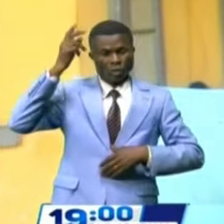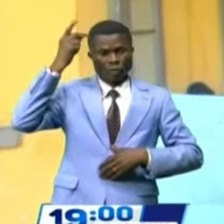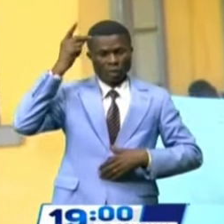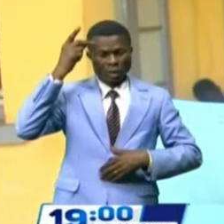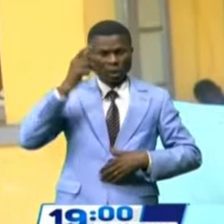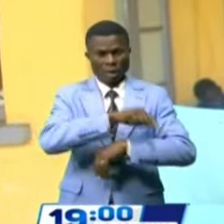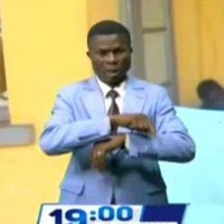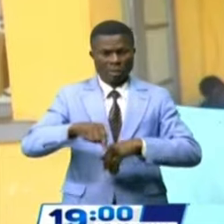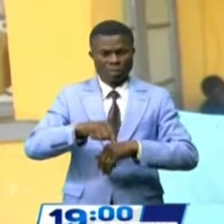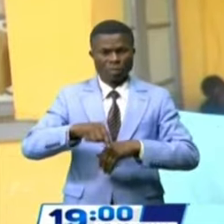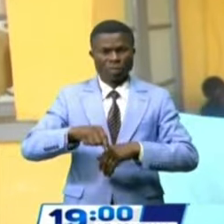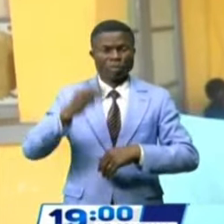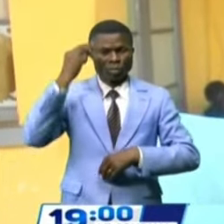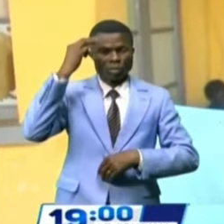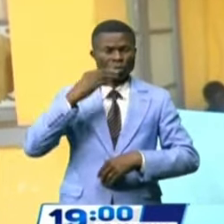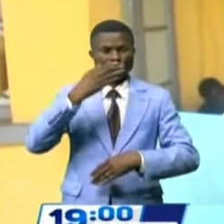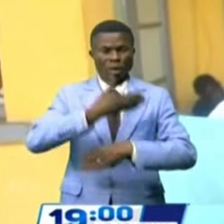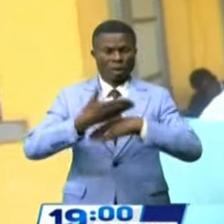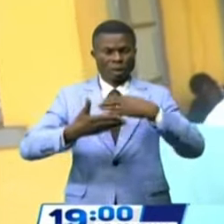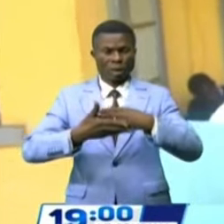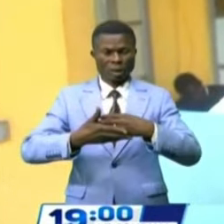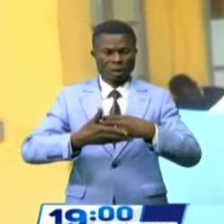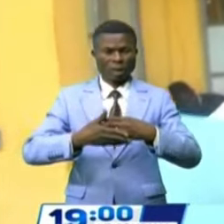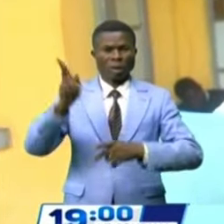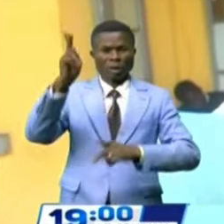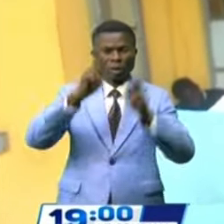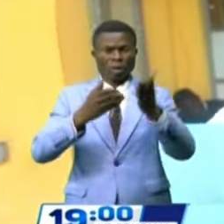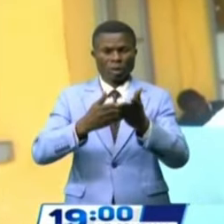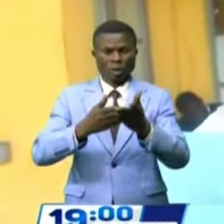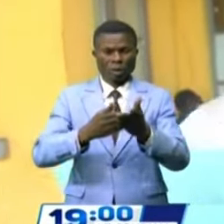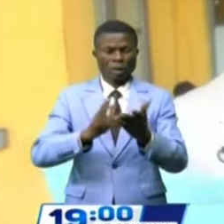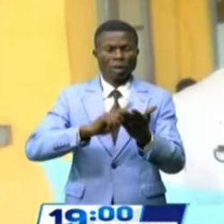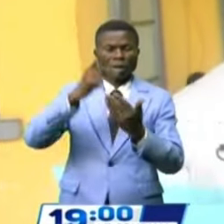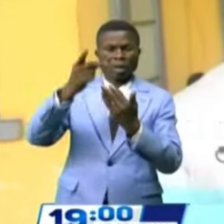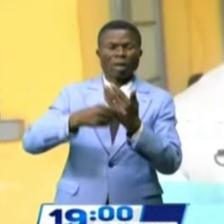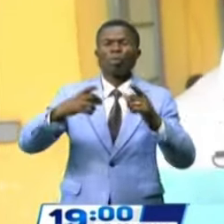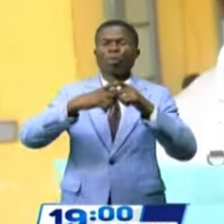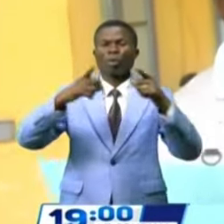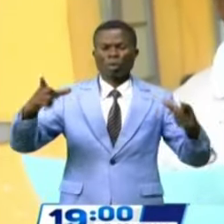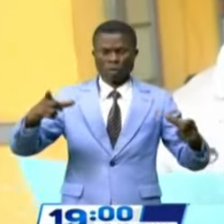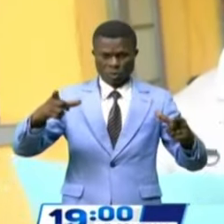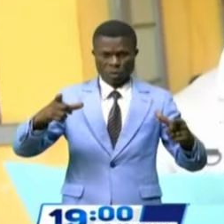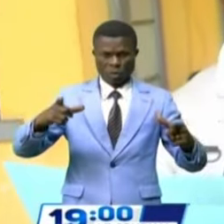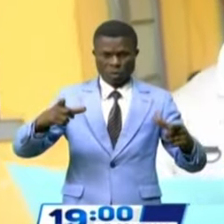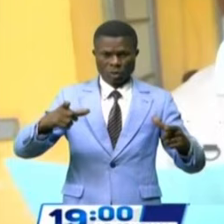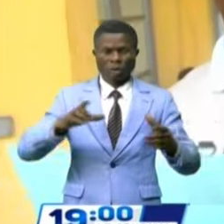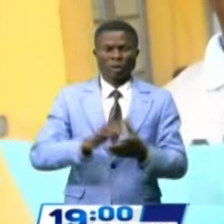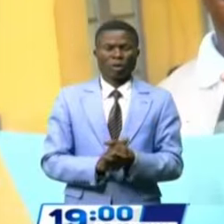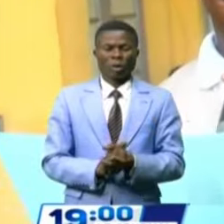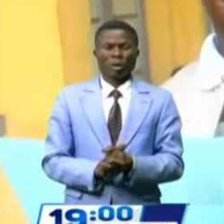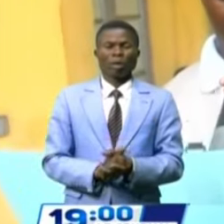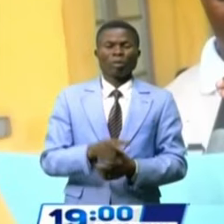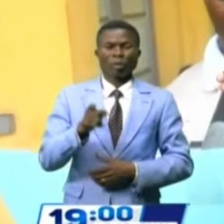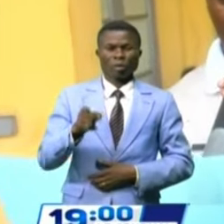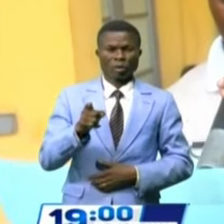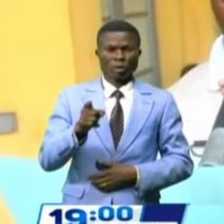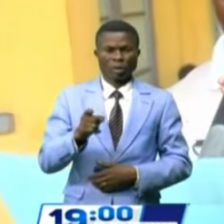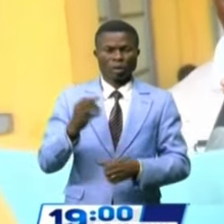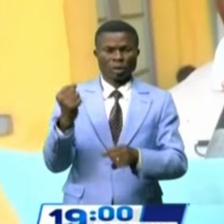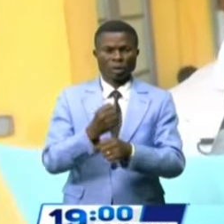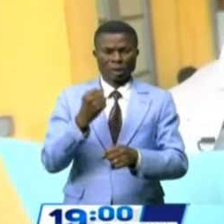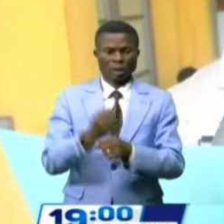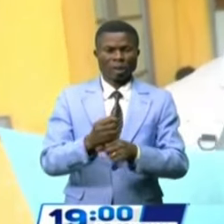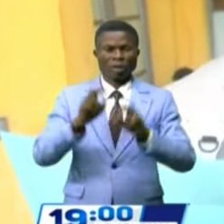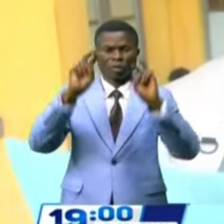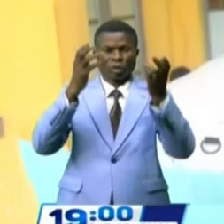le ministère des Infrastructures et des Travaux publics, avait lancé un vaste et ambitieux programme d'acquisition de plus de 5000 matériels des travaux de génie